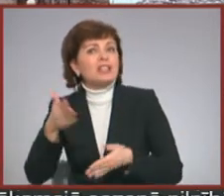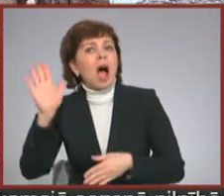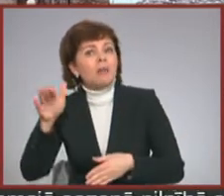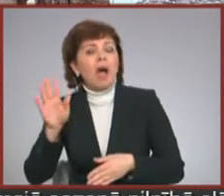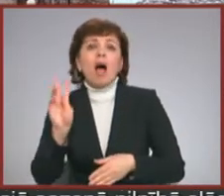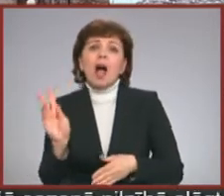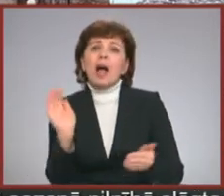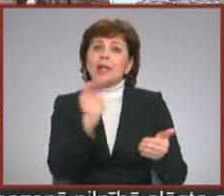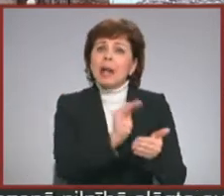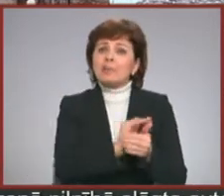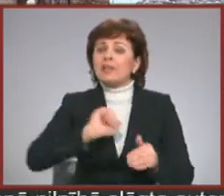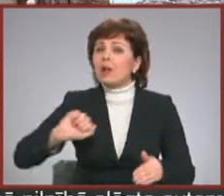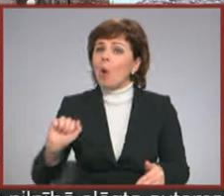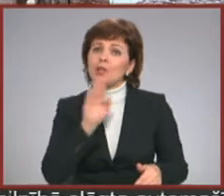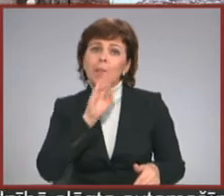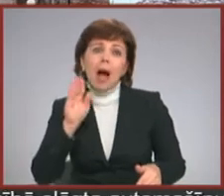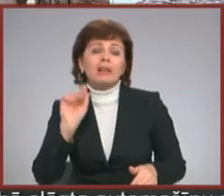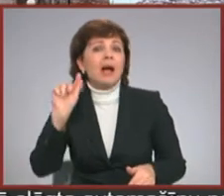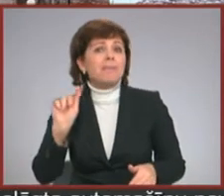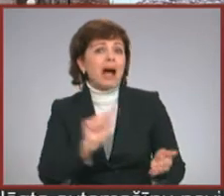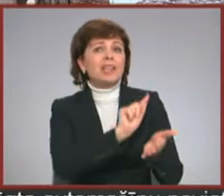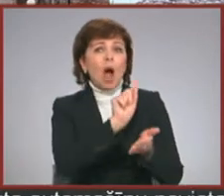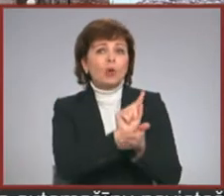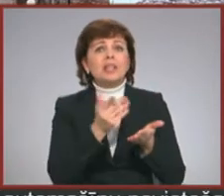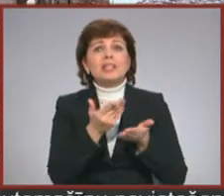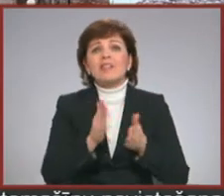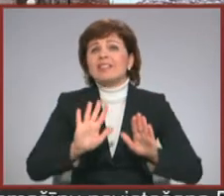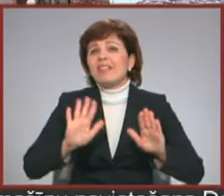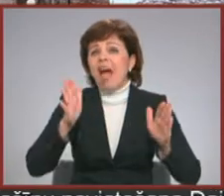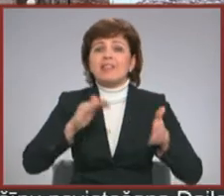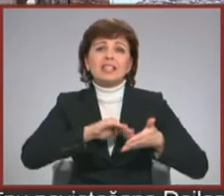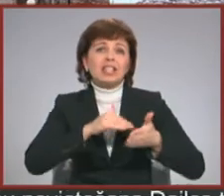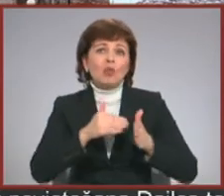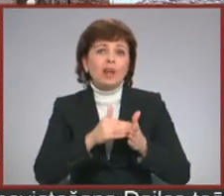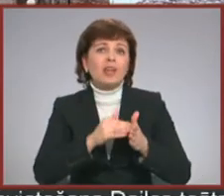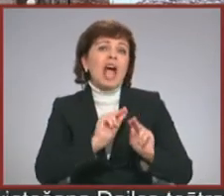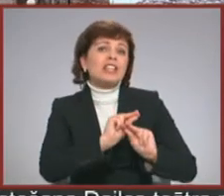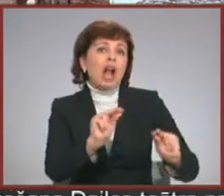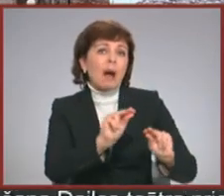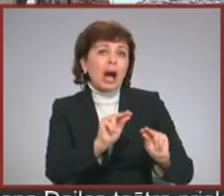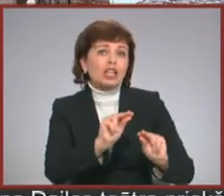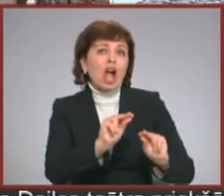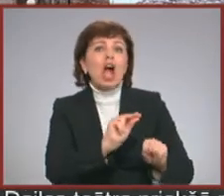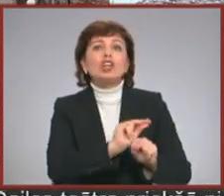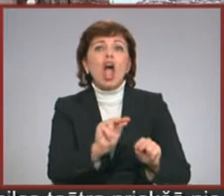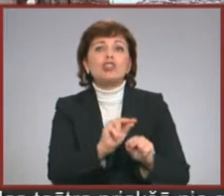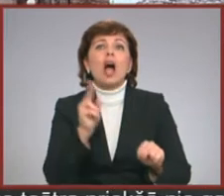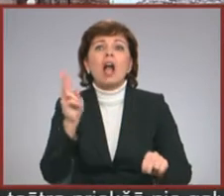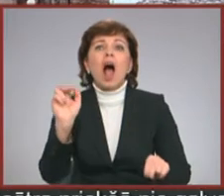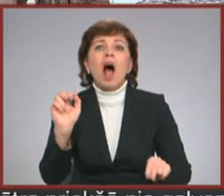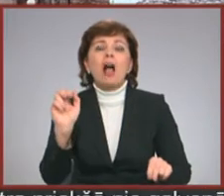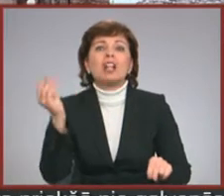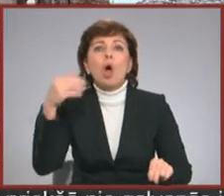ar draudzenes māti? Mazie jautājumi un dzīves neveiklās situācijas dramaturga un režisora Andra Kalnozola izrādē tiek